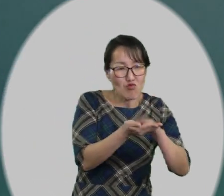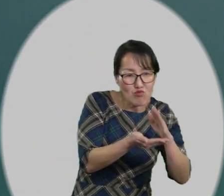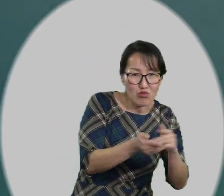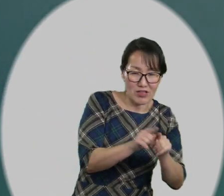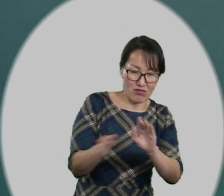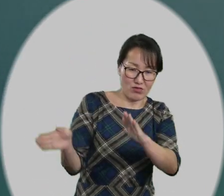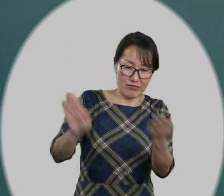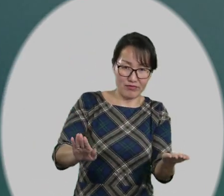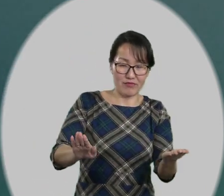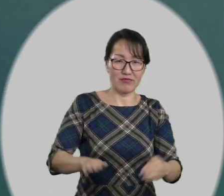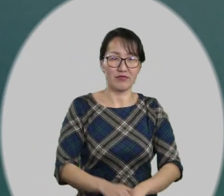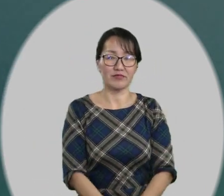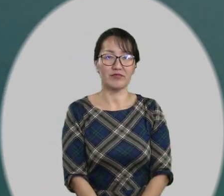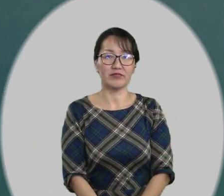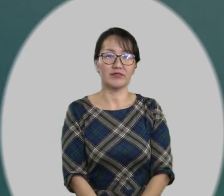бөмбрүүлэн